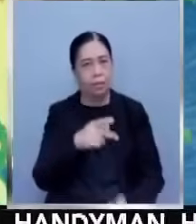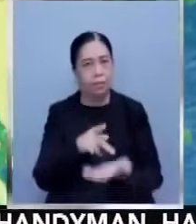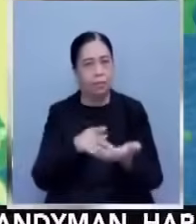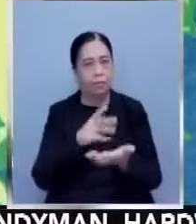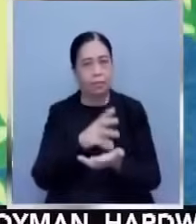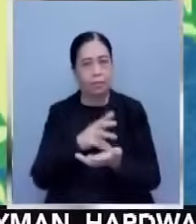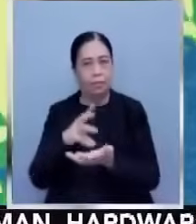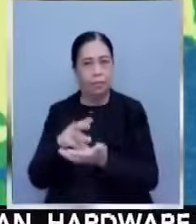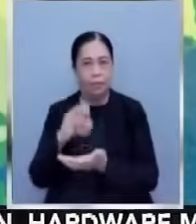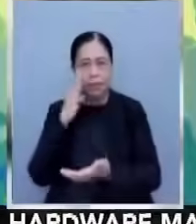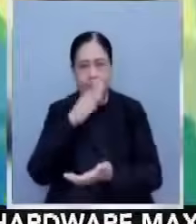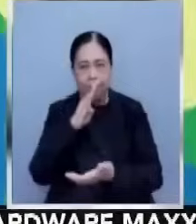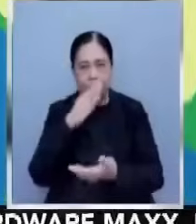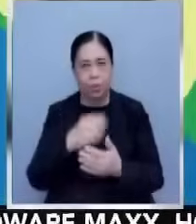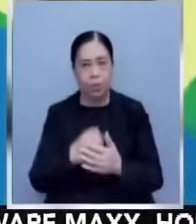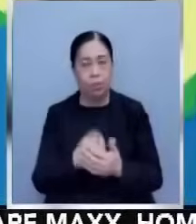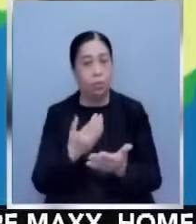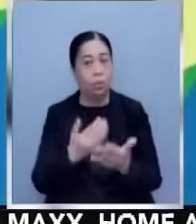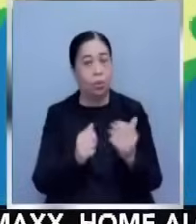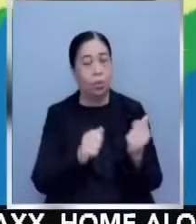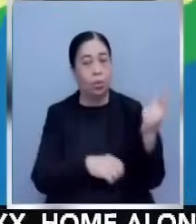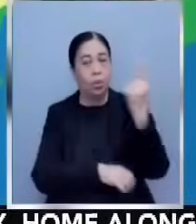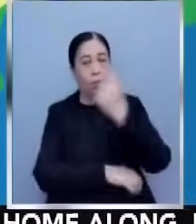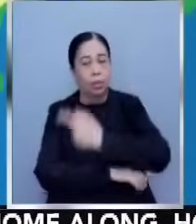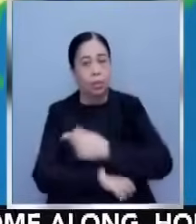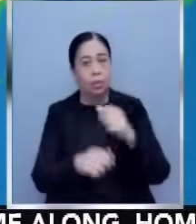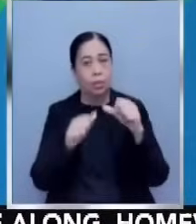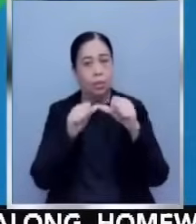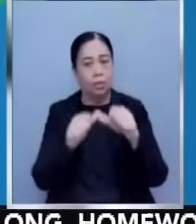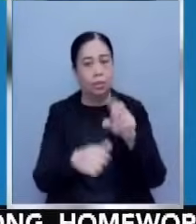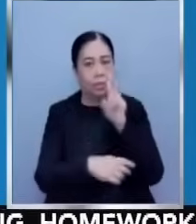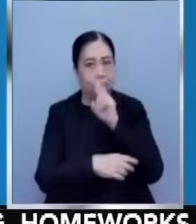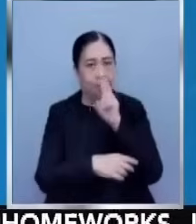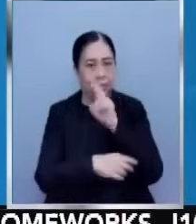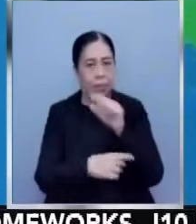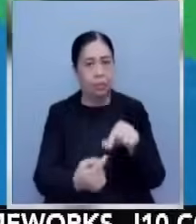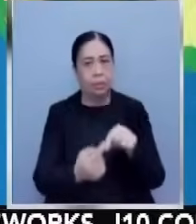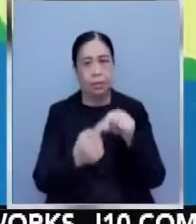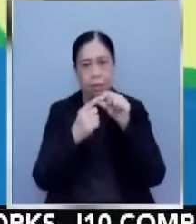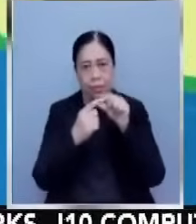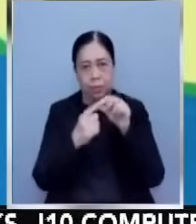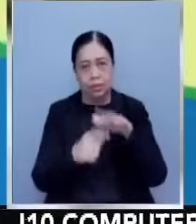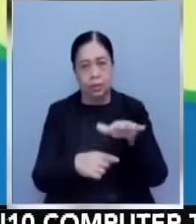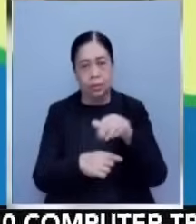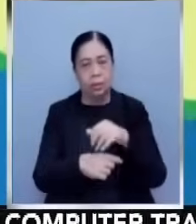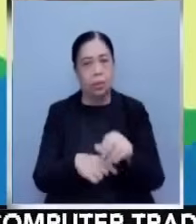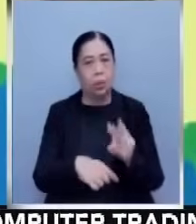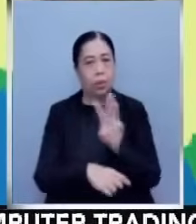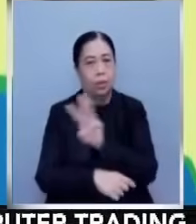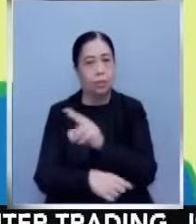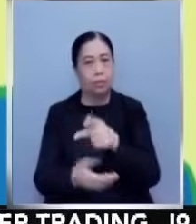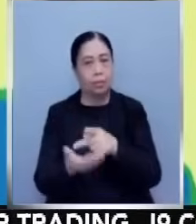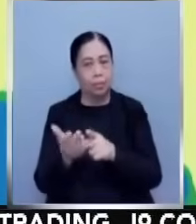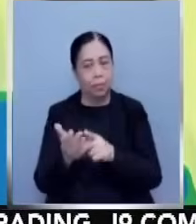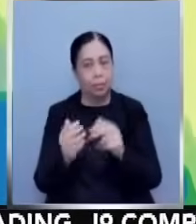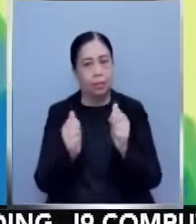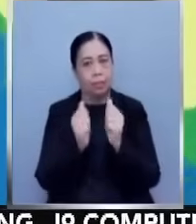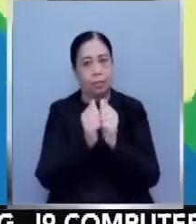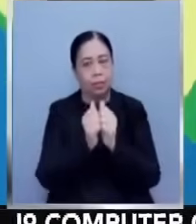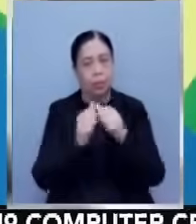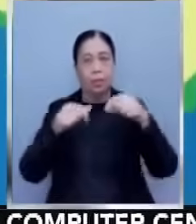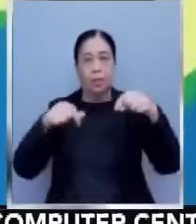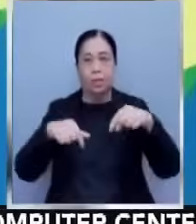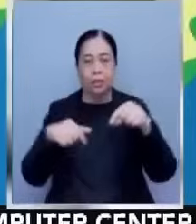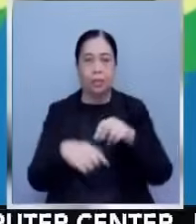Bicol Region. Halos buong araw pa rin ang pag-ulan sa Visayas, lalong-lalo na sa western portions at pati na rin dito sa